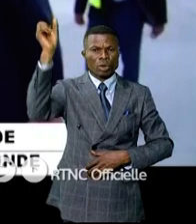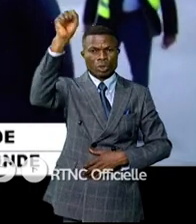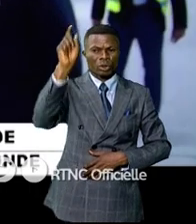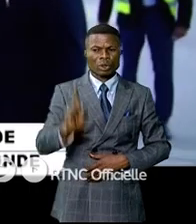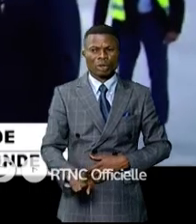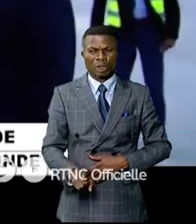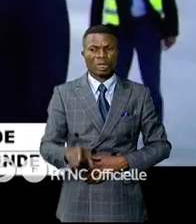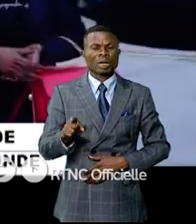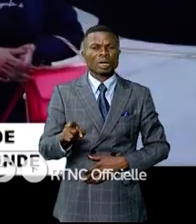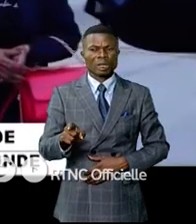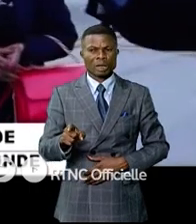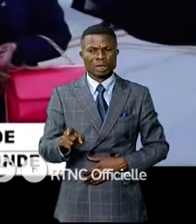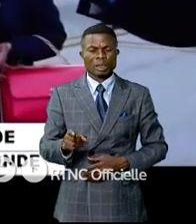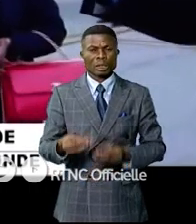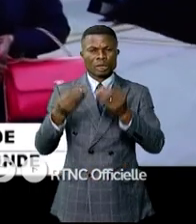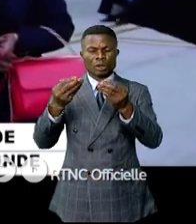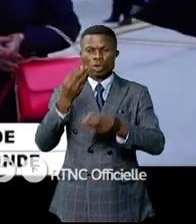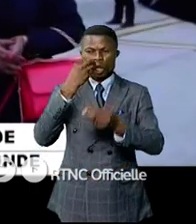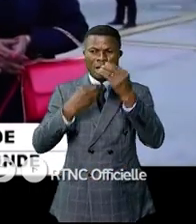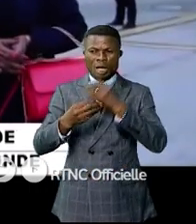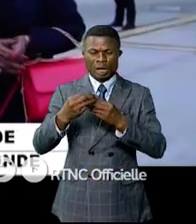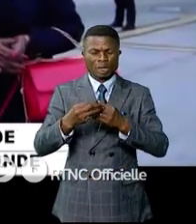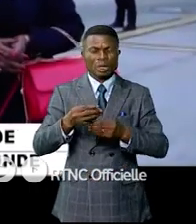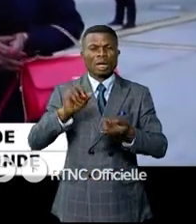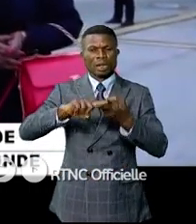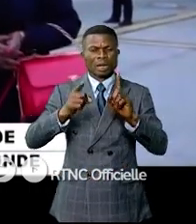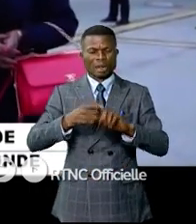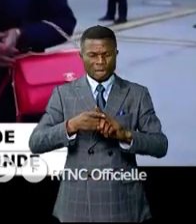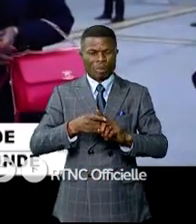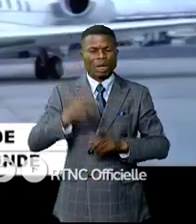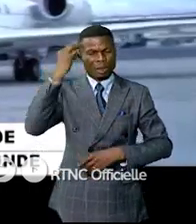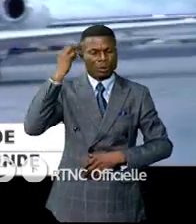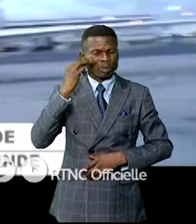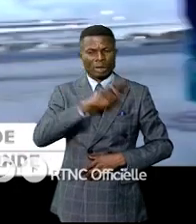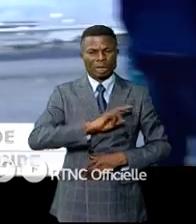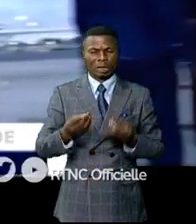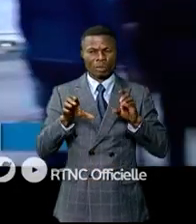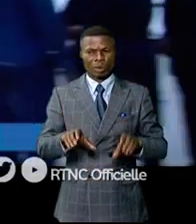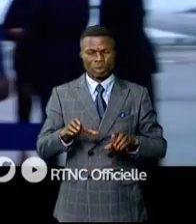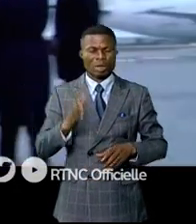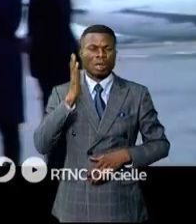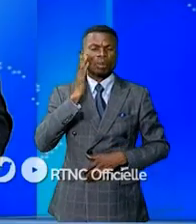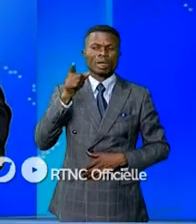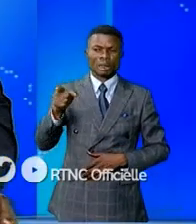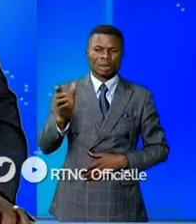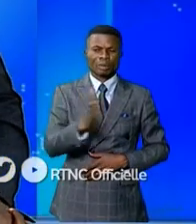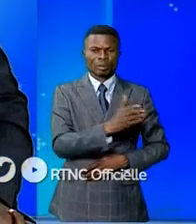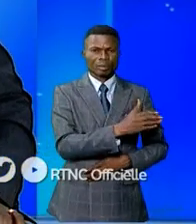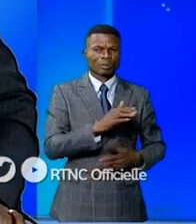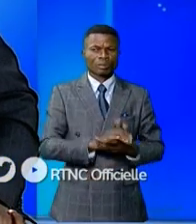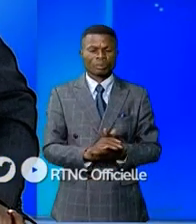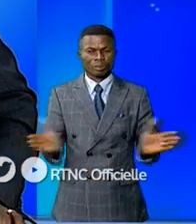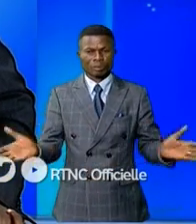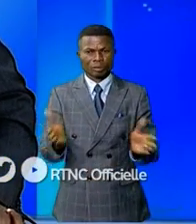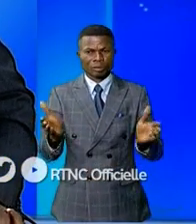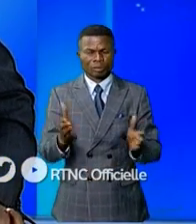sud-africaine, Naledi Pandor, offrira un dîner en l'honneur de son homologue de la République démocratique du Congo, Marie Ntumba Nzeza.